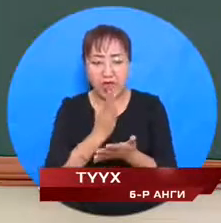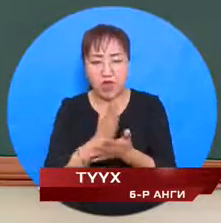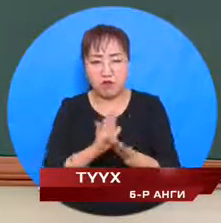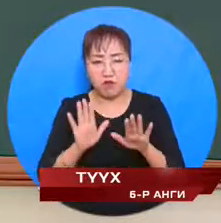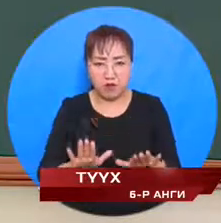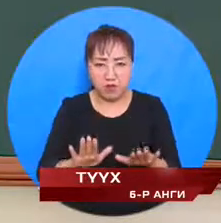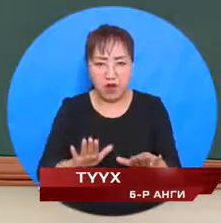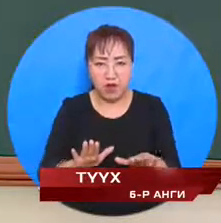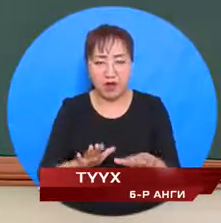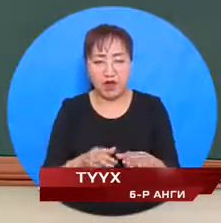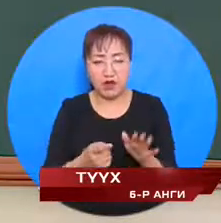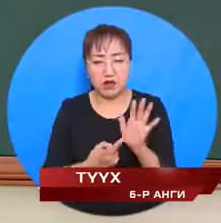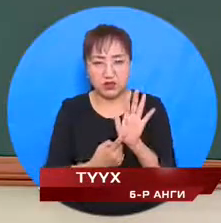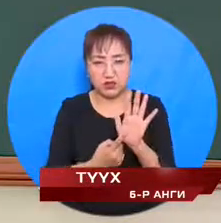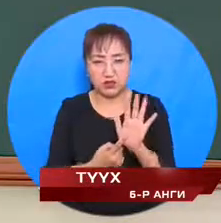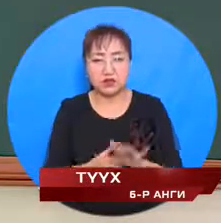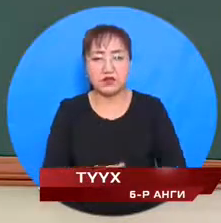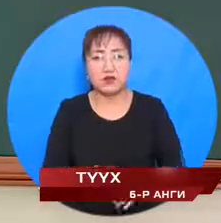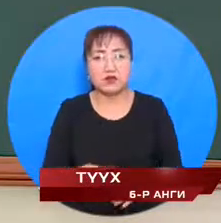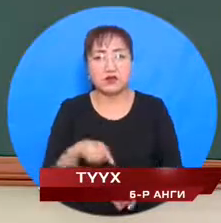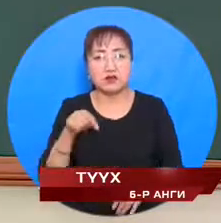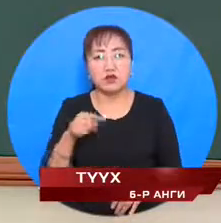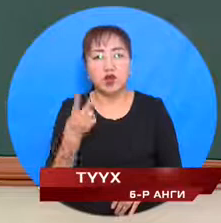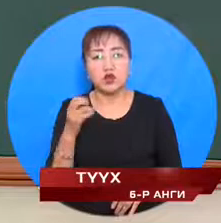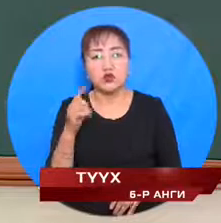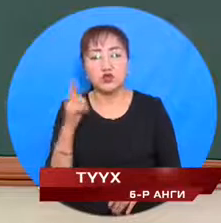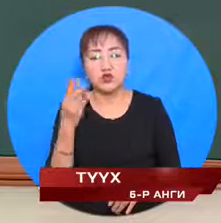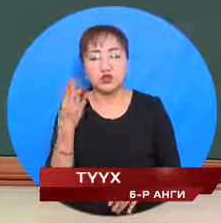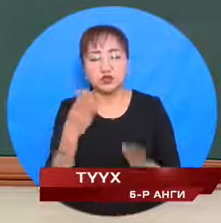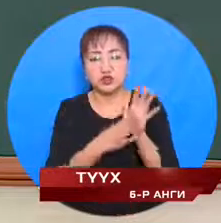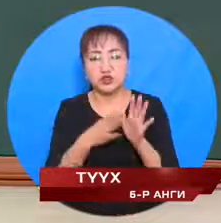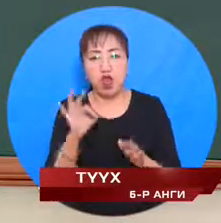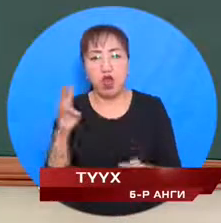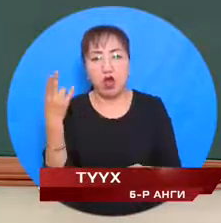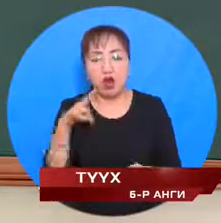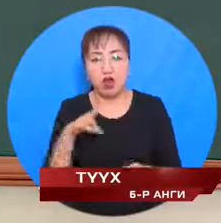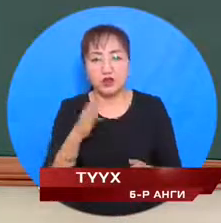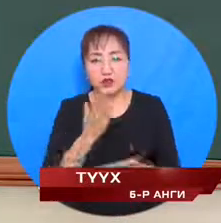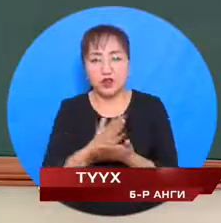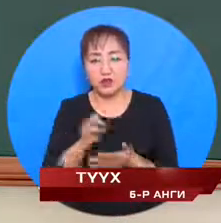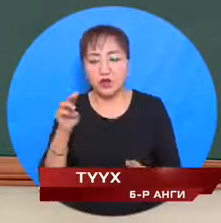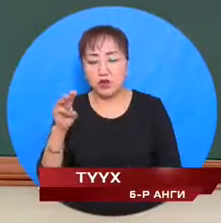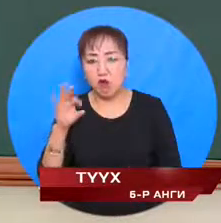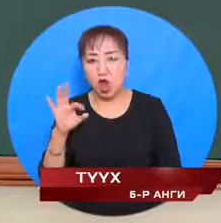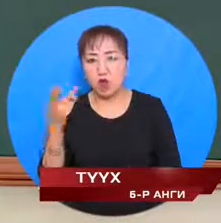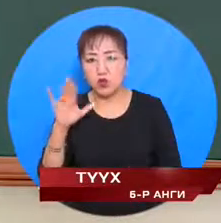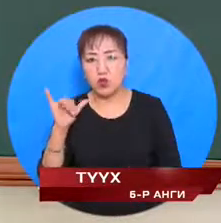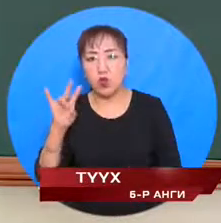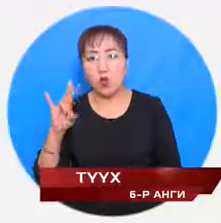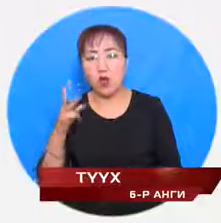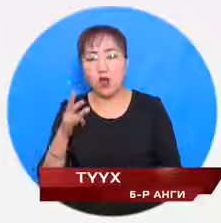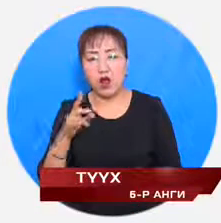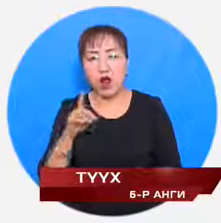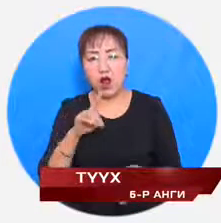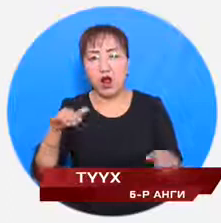нийтийн тооллын өмнөх буюу 209 онд оршин тогтнжсэн хүннү гүрний хаан буюу Модон Шану одоо онцолж хэлж байсан